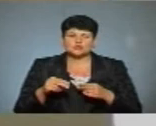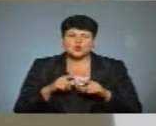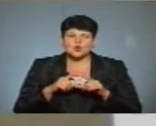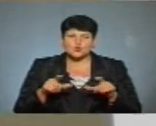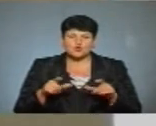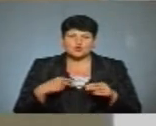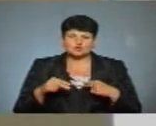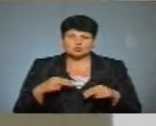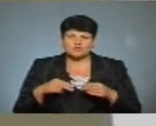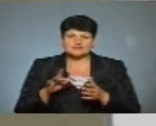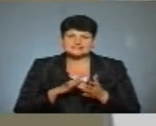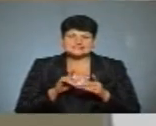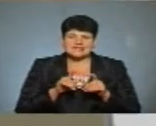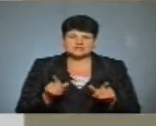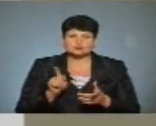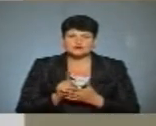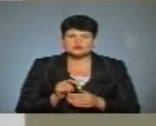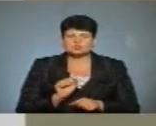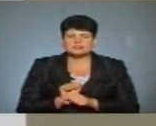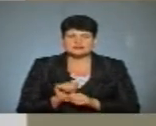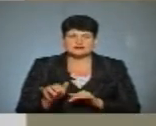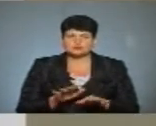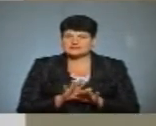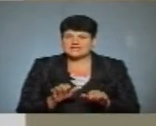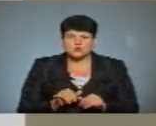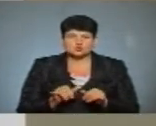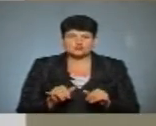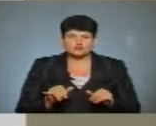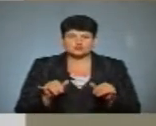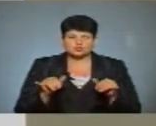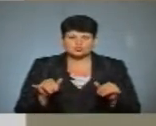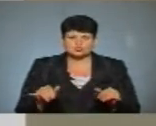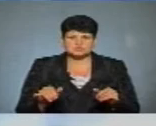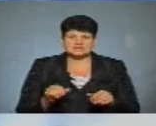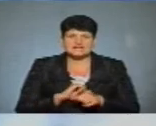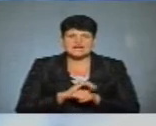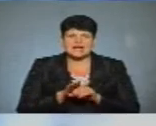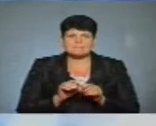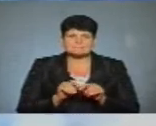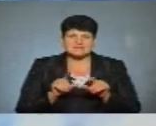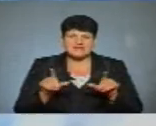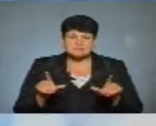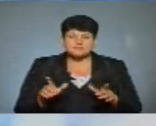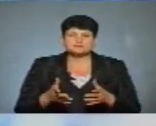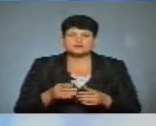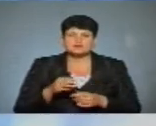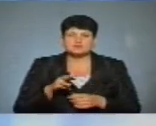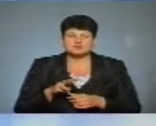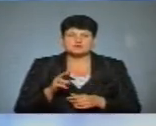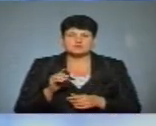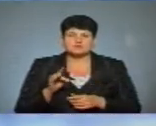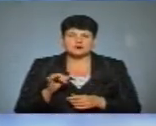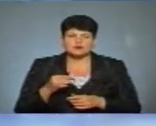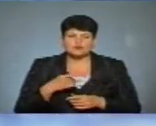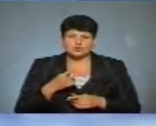центри повинні припинити свою діяльність, щоб не розповсюджувати епідемію. Микола Рубай каже, його компанія